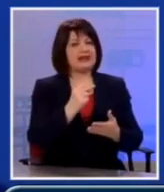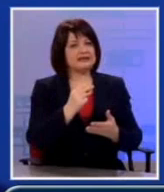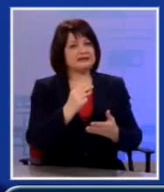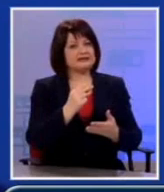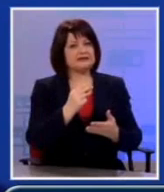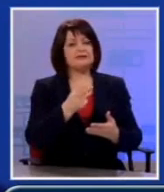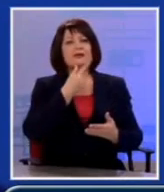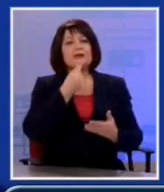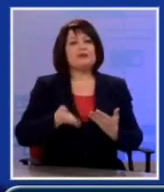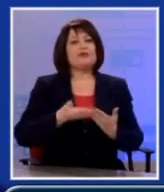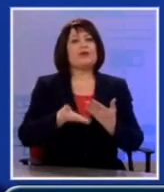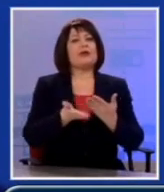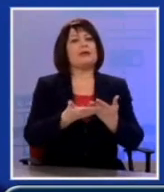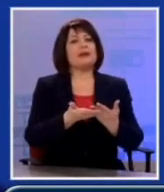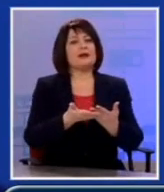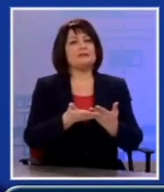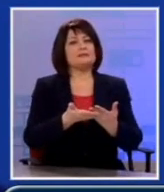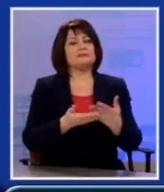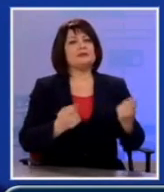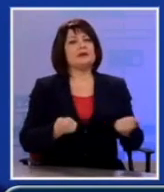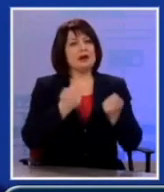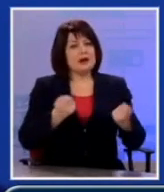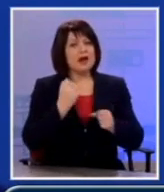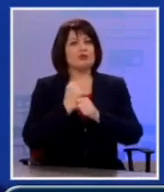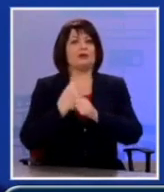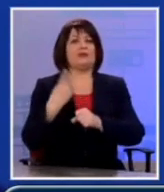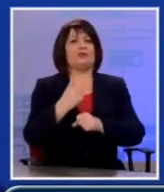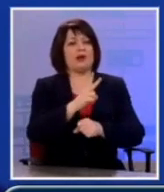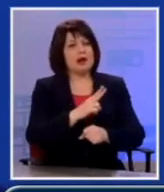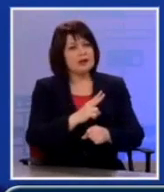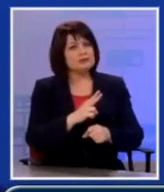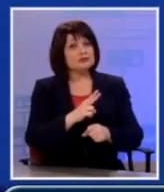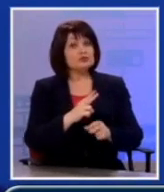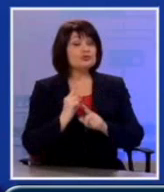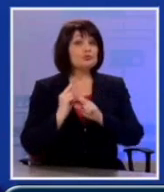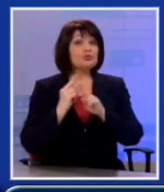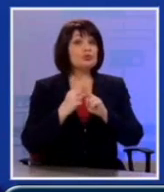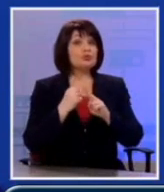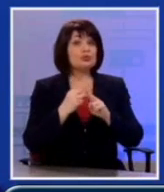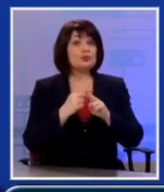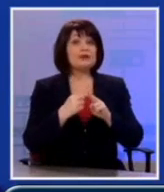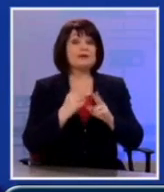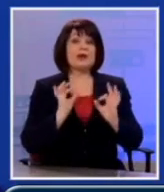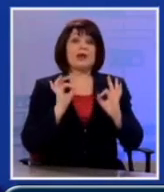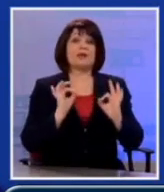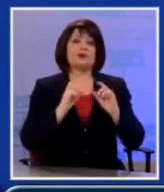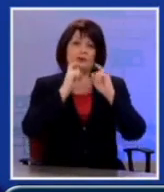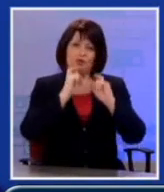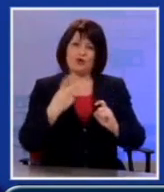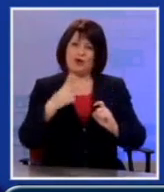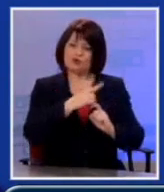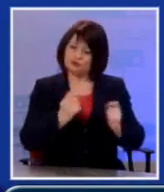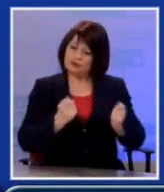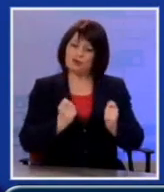την διευκόλυνσή τους στην άσκηση του έργου τους, αλλά και με έμφαση στην τήρηση των υποχρεώσεών